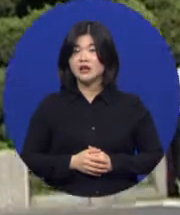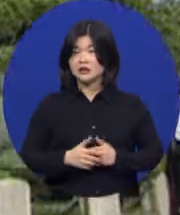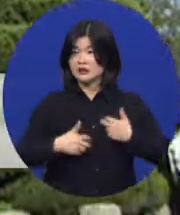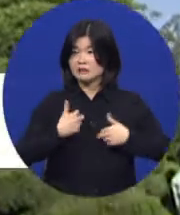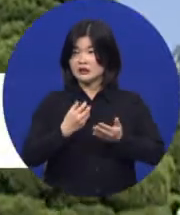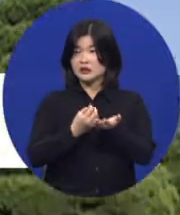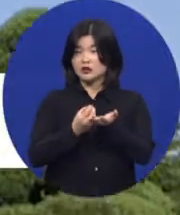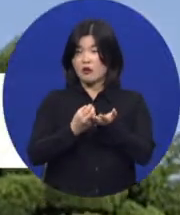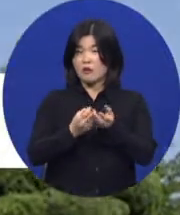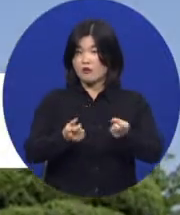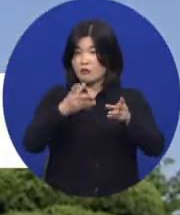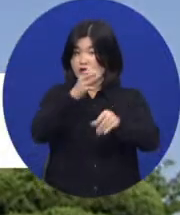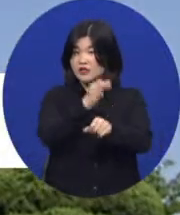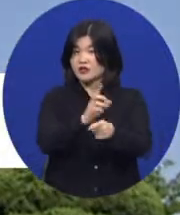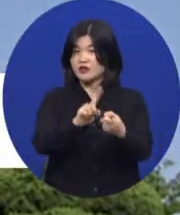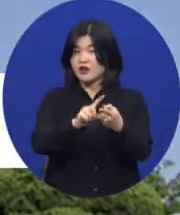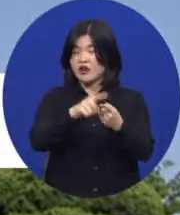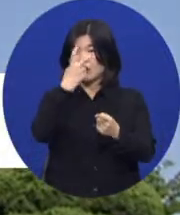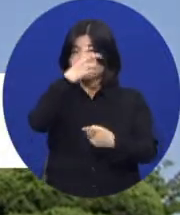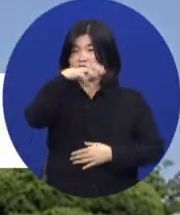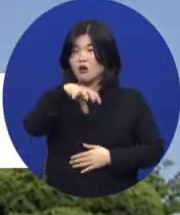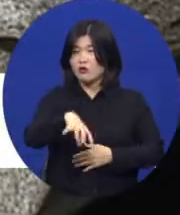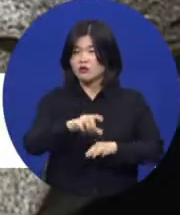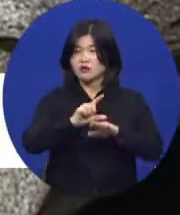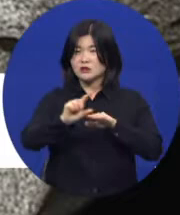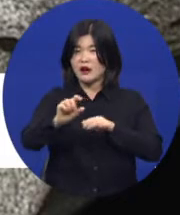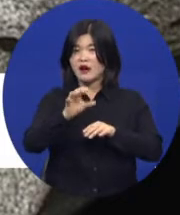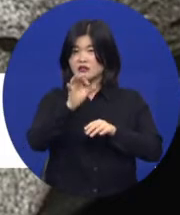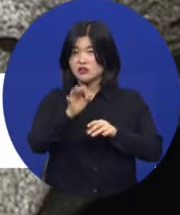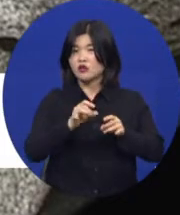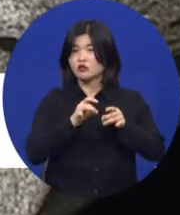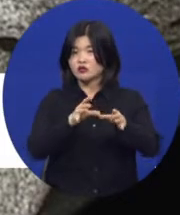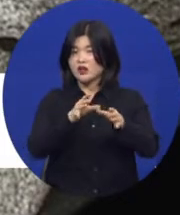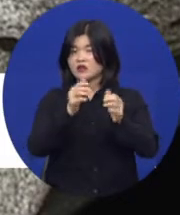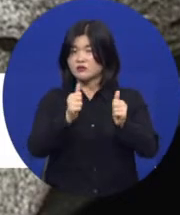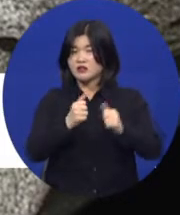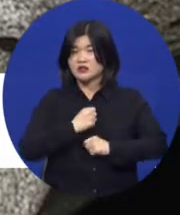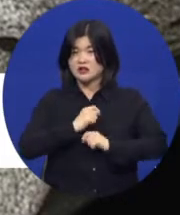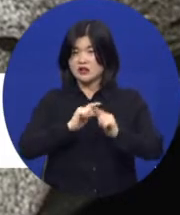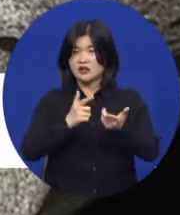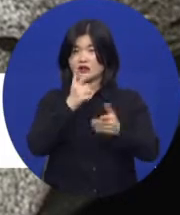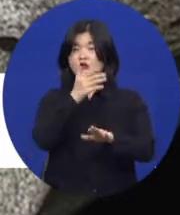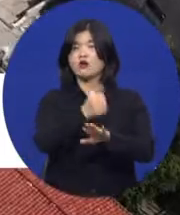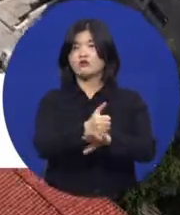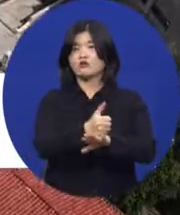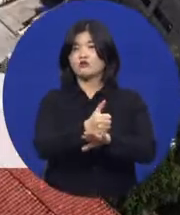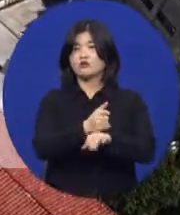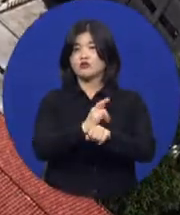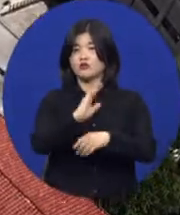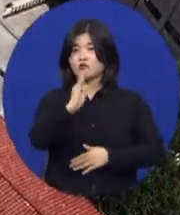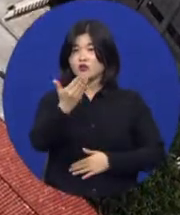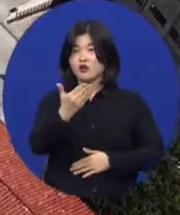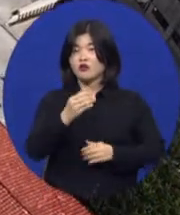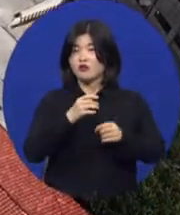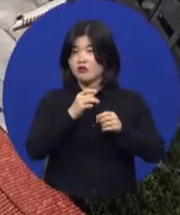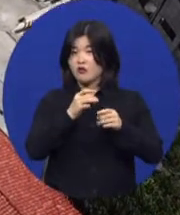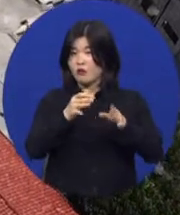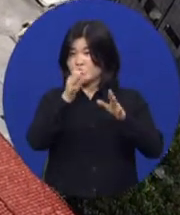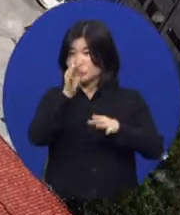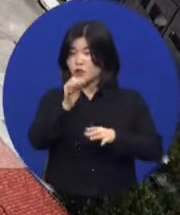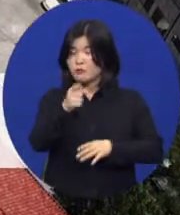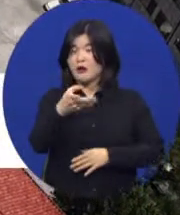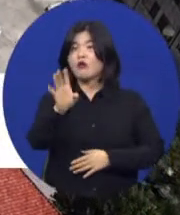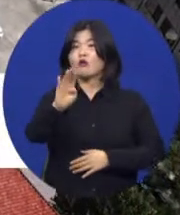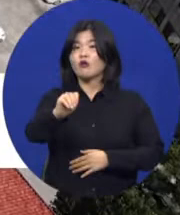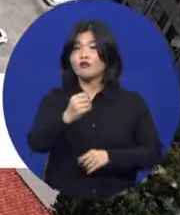재미섬 건물 매입과 관련해 감사원은 지방재정투자심사 규정을 지키지 않았다고 결론 내렸습니다. 건물 매입 가격이 100억